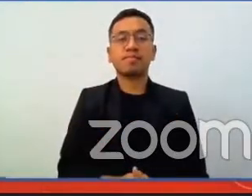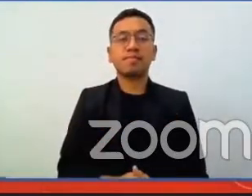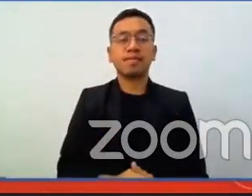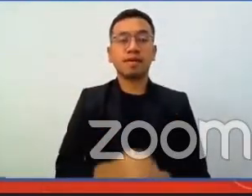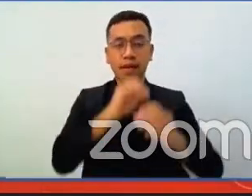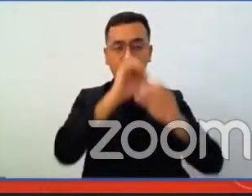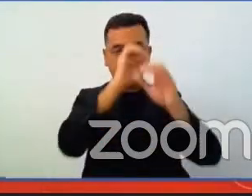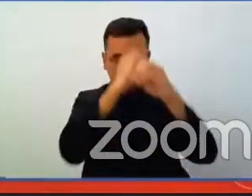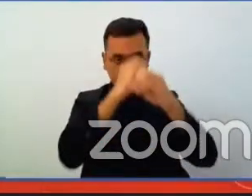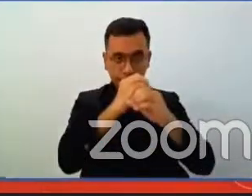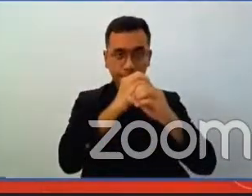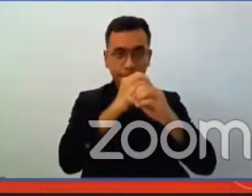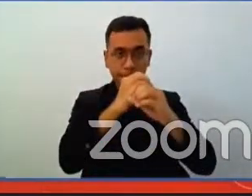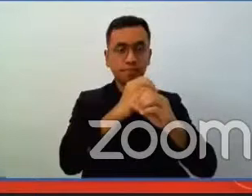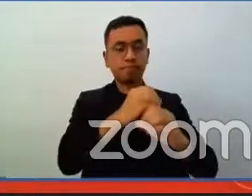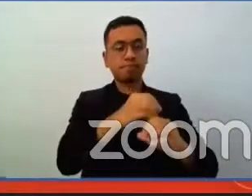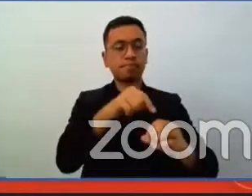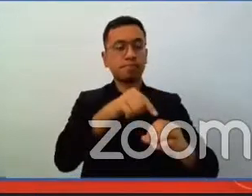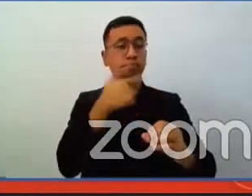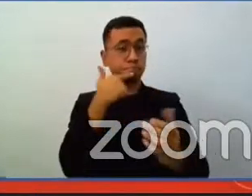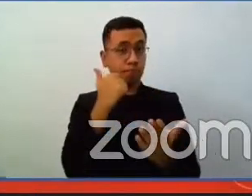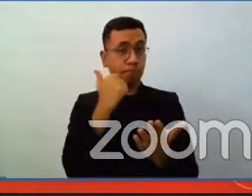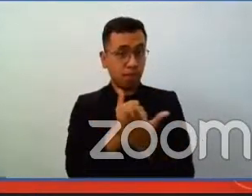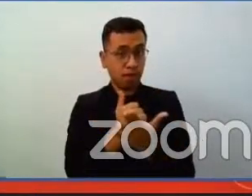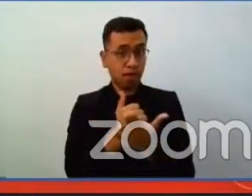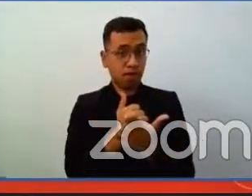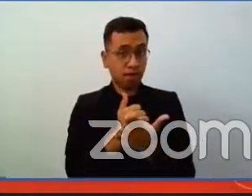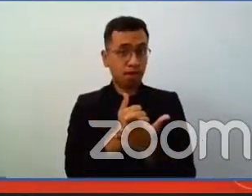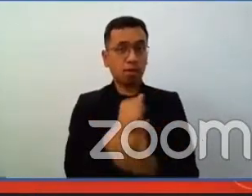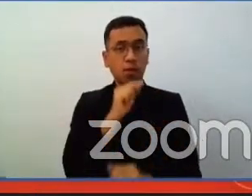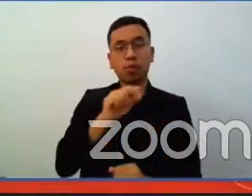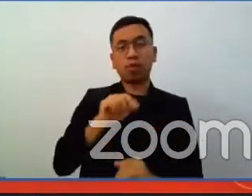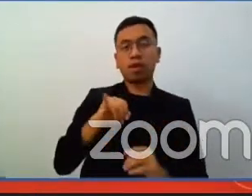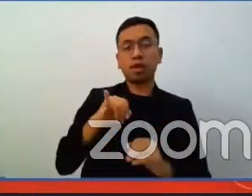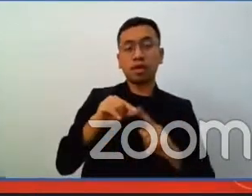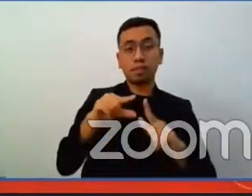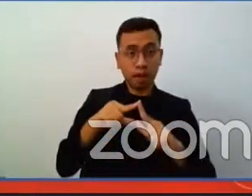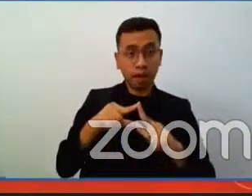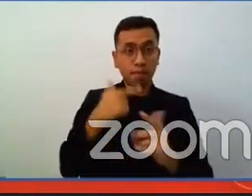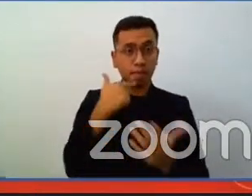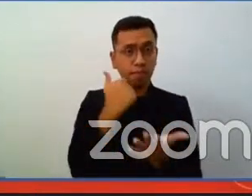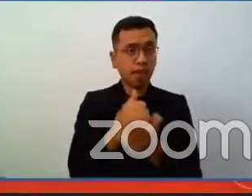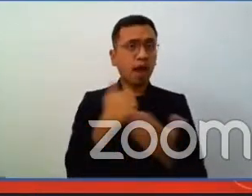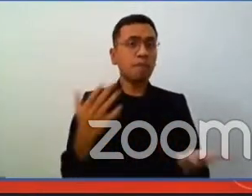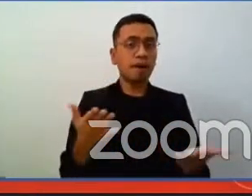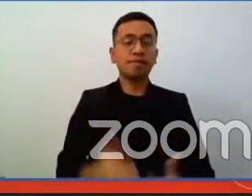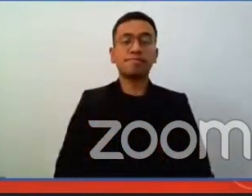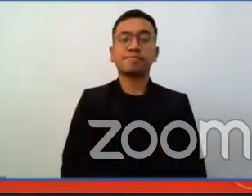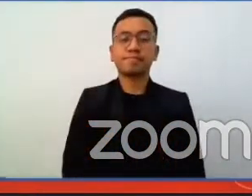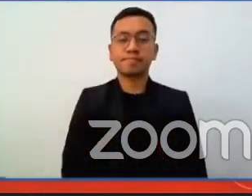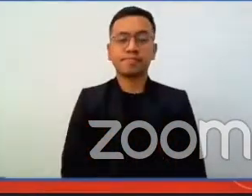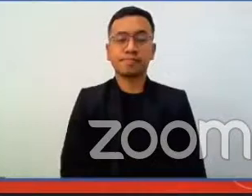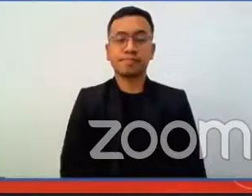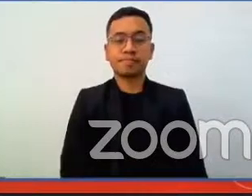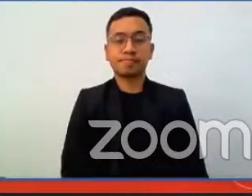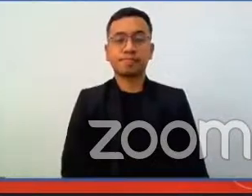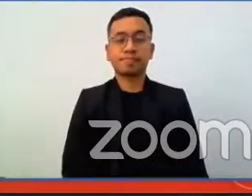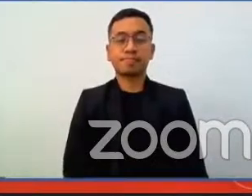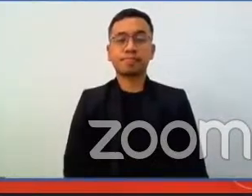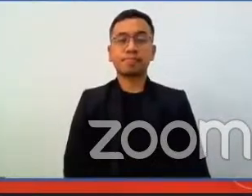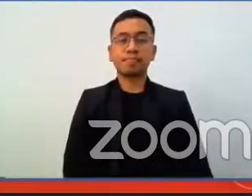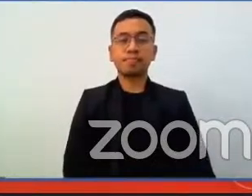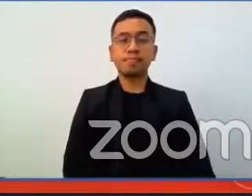laboratorium khusus dalam pembelajaran IPA atau sains? Yang pertama adalah